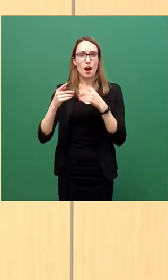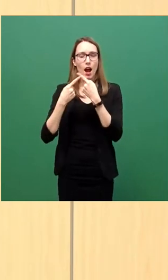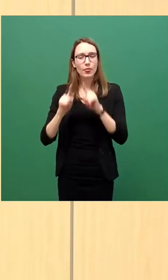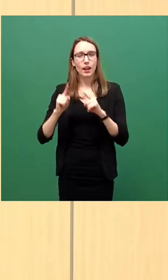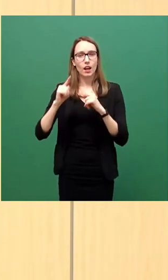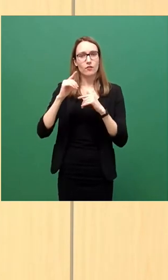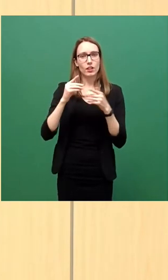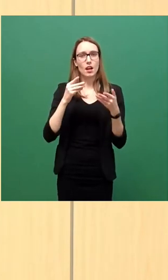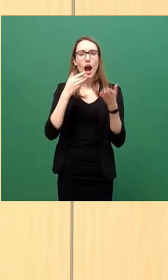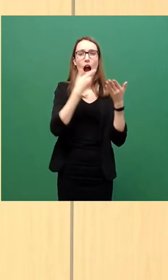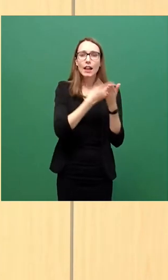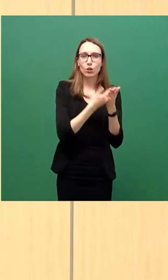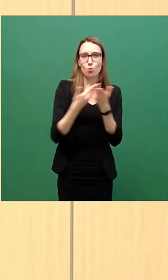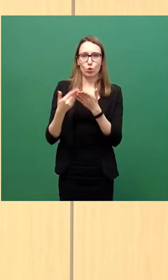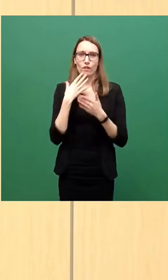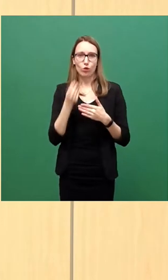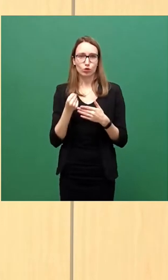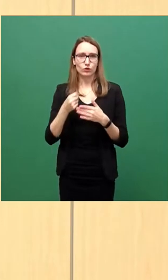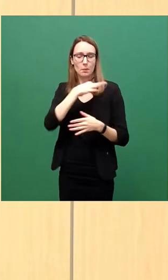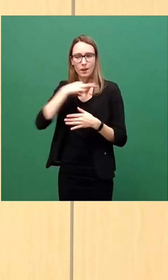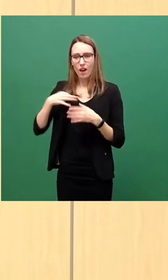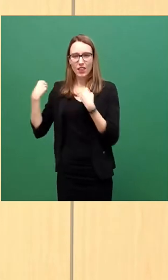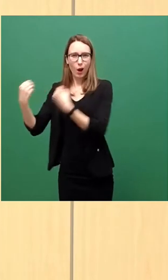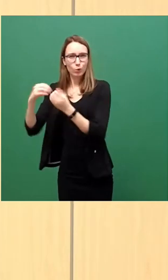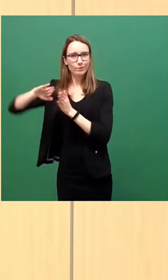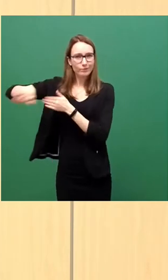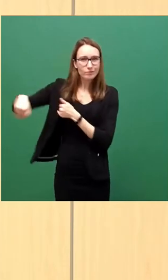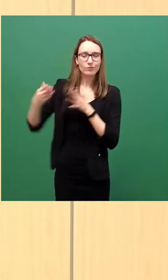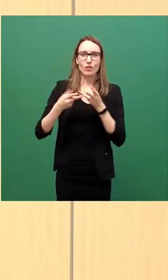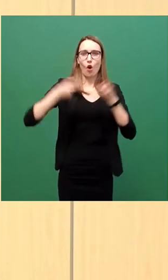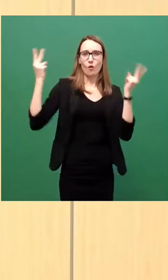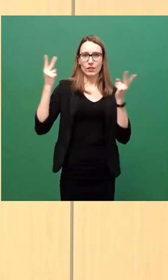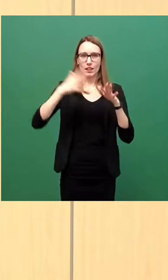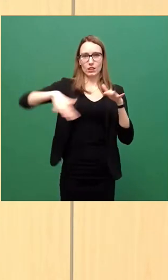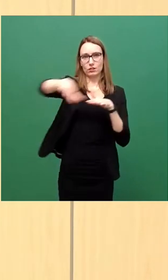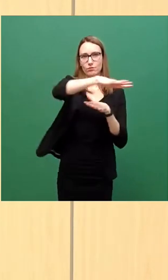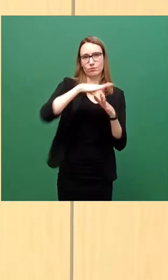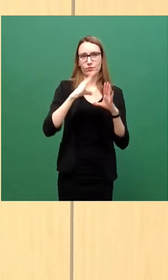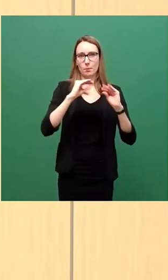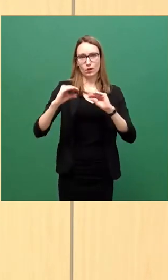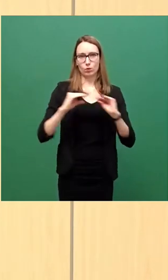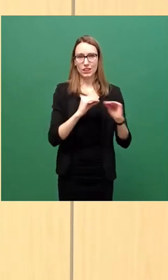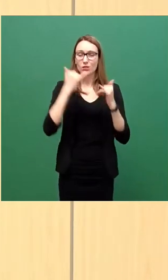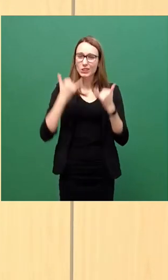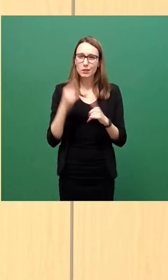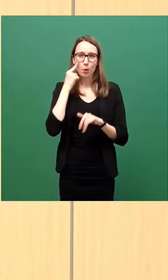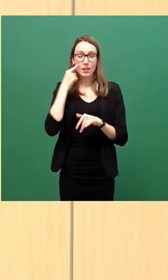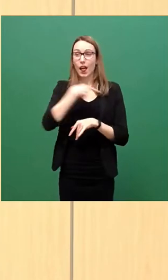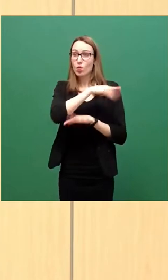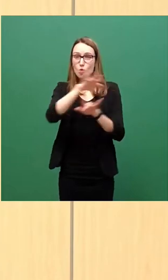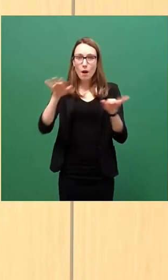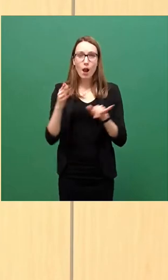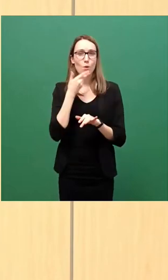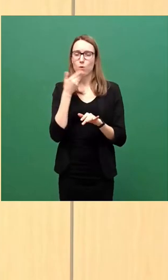auch ermöglichen. Und es gibt eben Stadtgebiete, in denen das zurzeit schlechterdings nicht gut möglich ist. Und dazu gehören